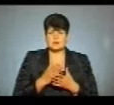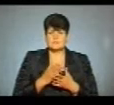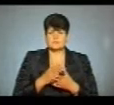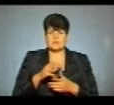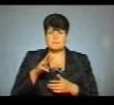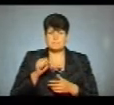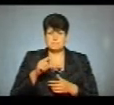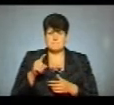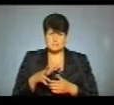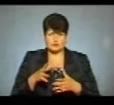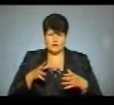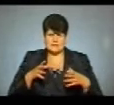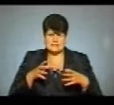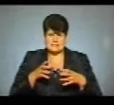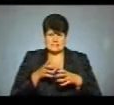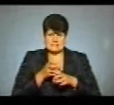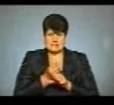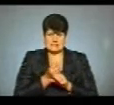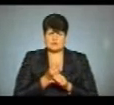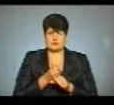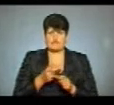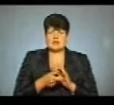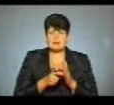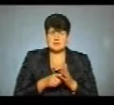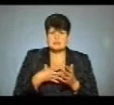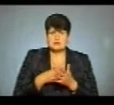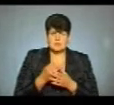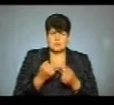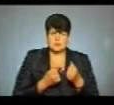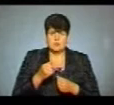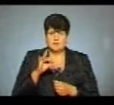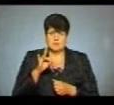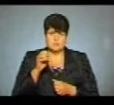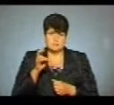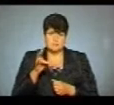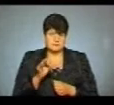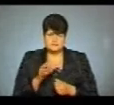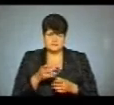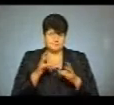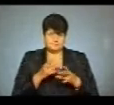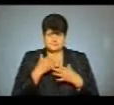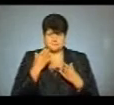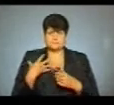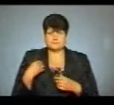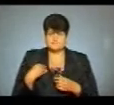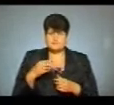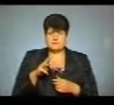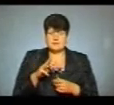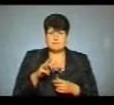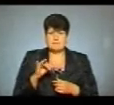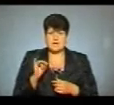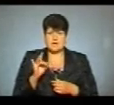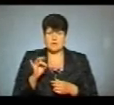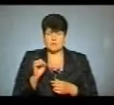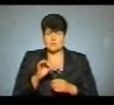якого затисло в кабіні свого ж таки автомобіля. Водій «Рено» у ДТП не постраждав. Львів'янин Мирон, який не назвав свого